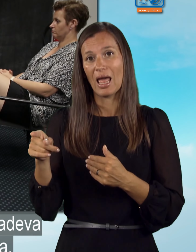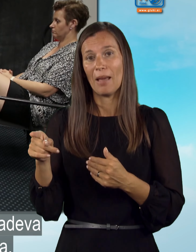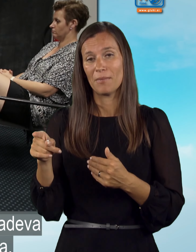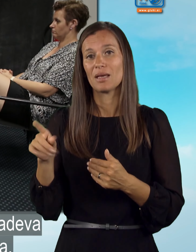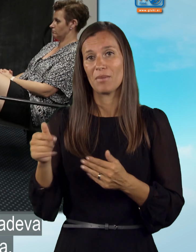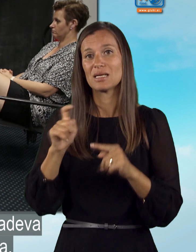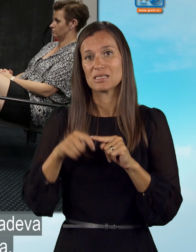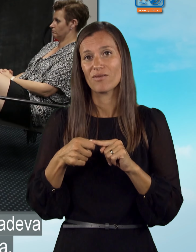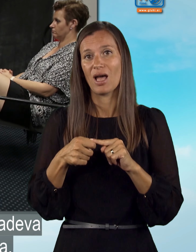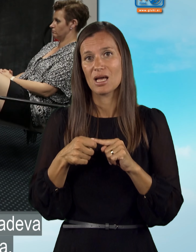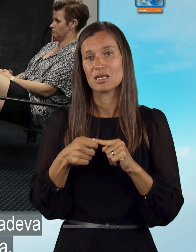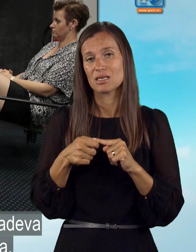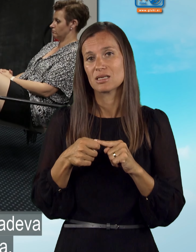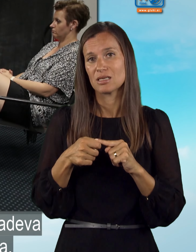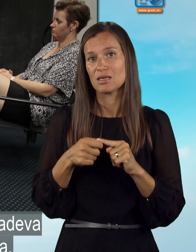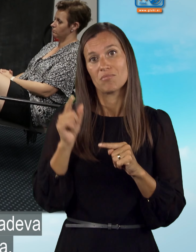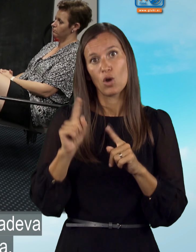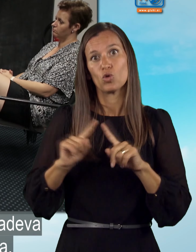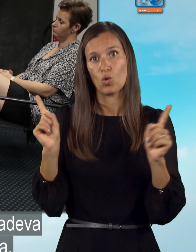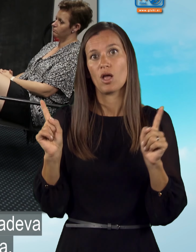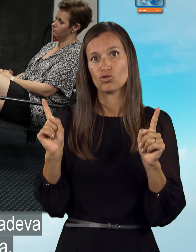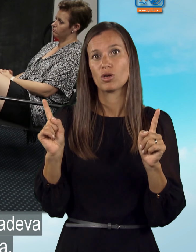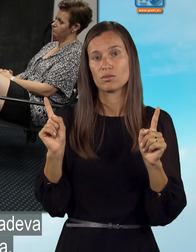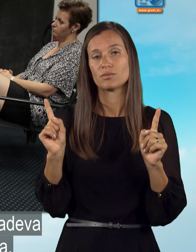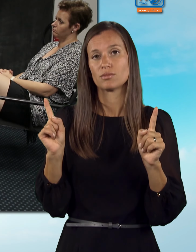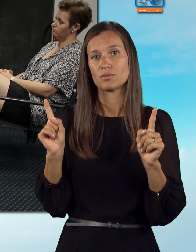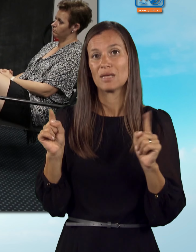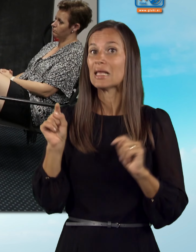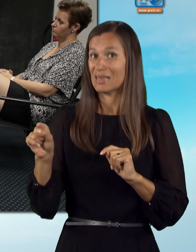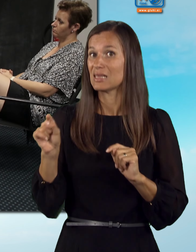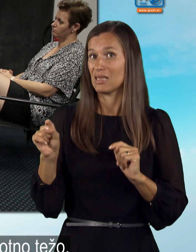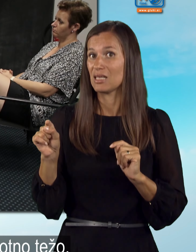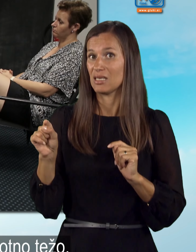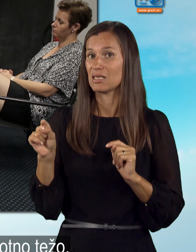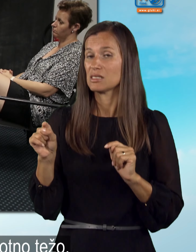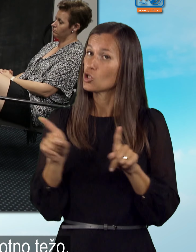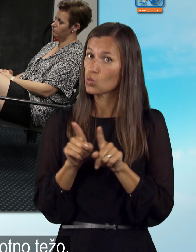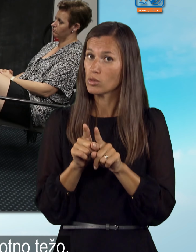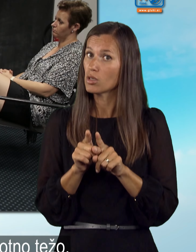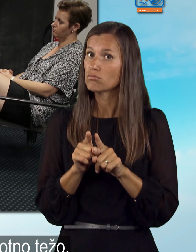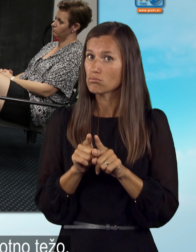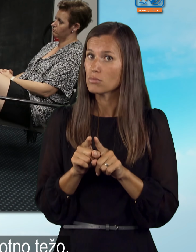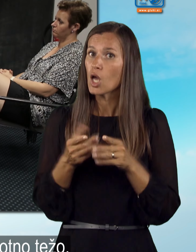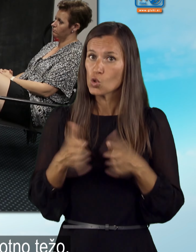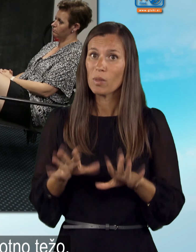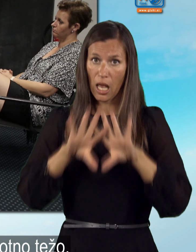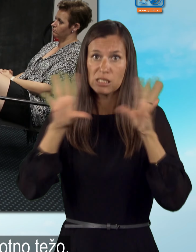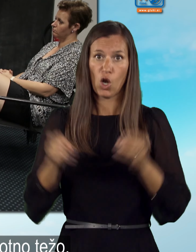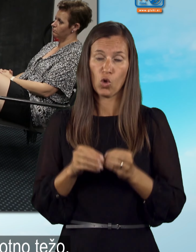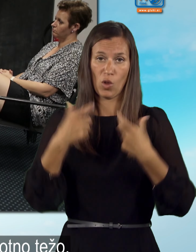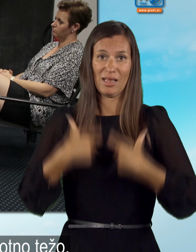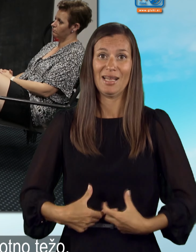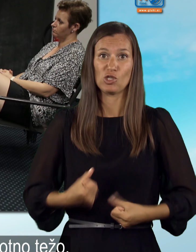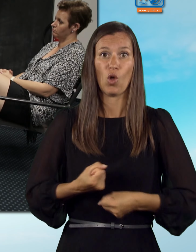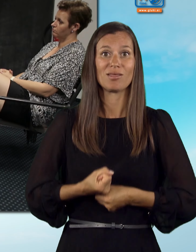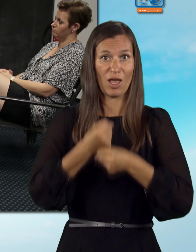tebi je pa zadeva malenkost drugačna. Ti sicer si ravno tako izgubila celotno